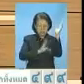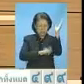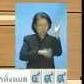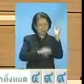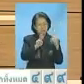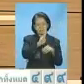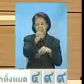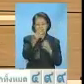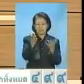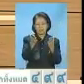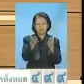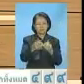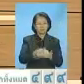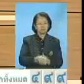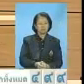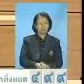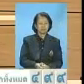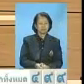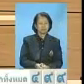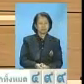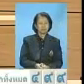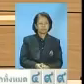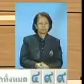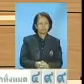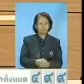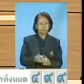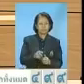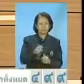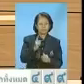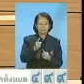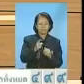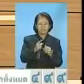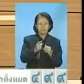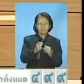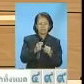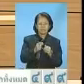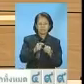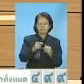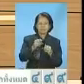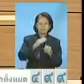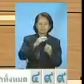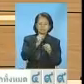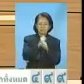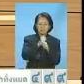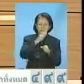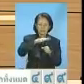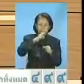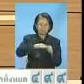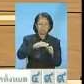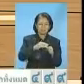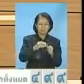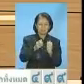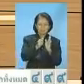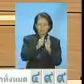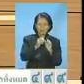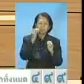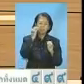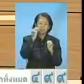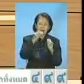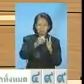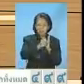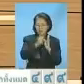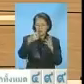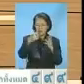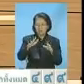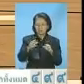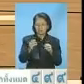ได้มันเป็นสิ่งที่เลวร้ายที่สุดออกจากบ้านไม่รู้ว่าจะถูกจับข้อห